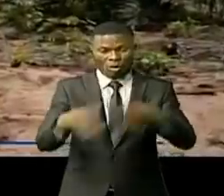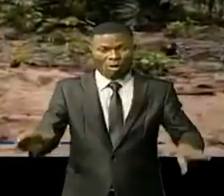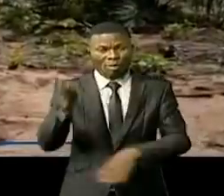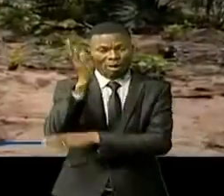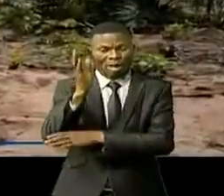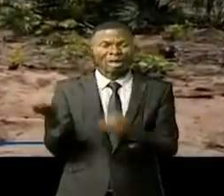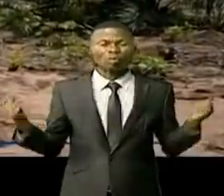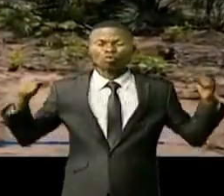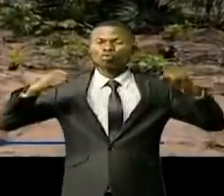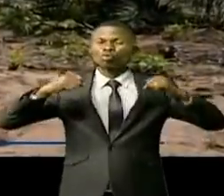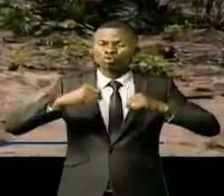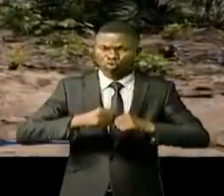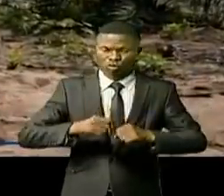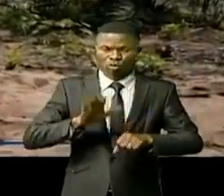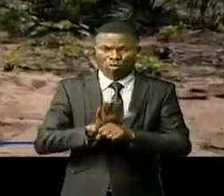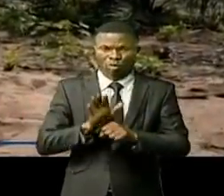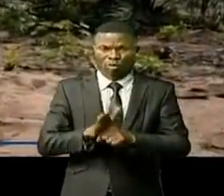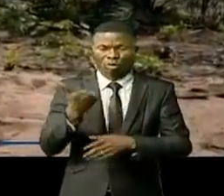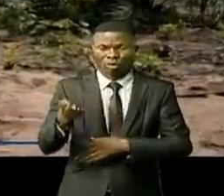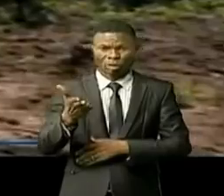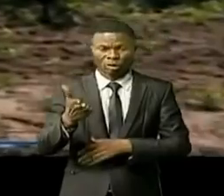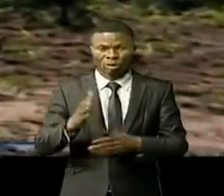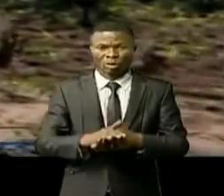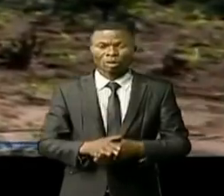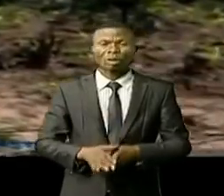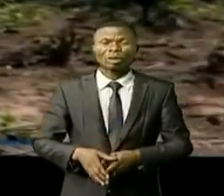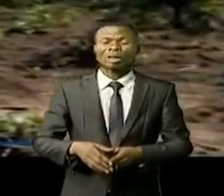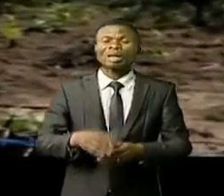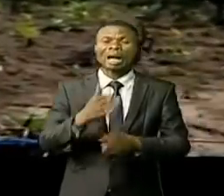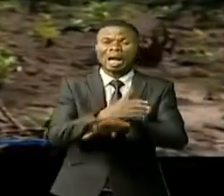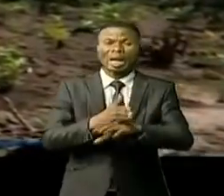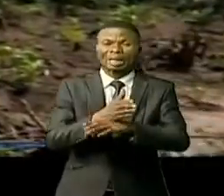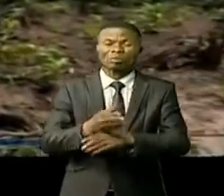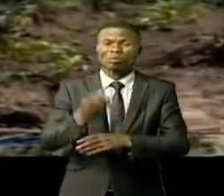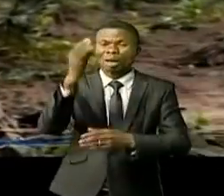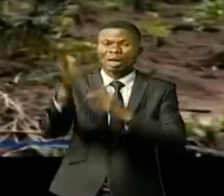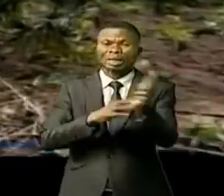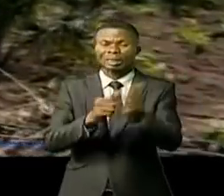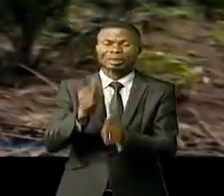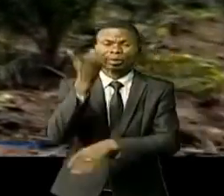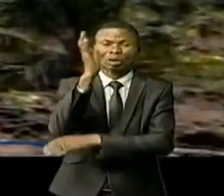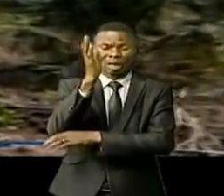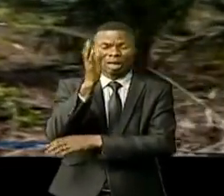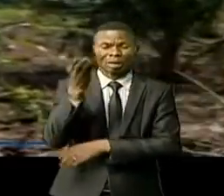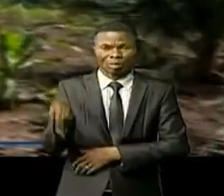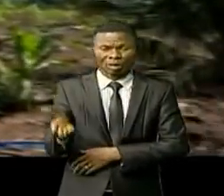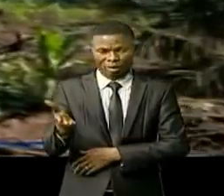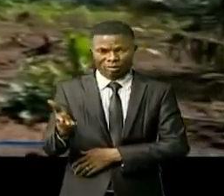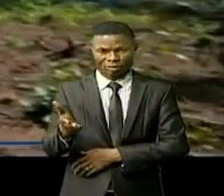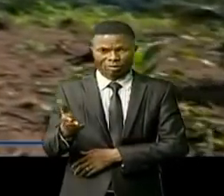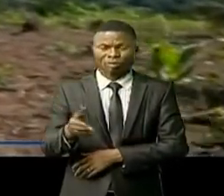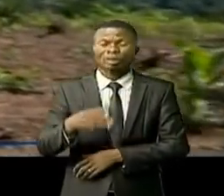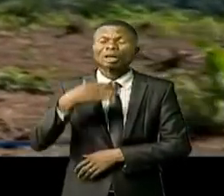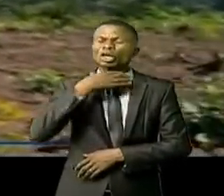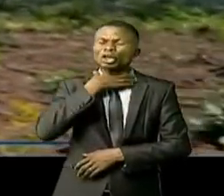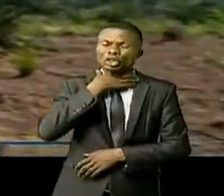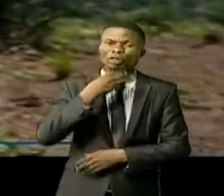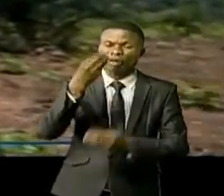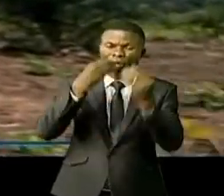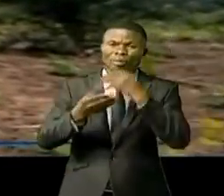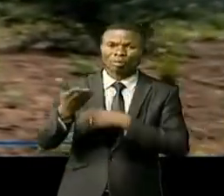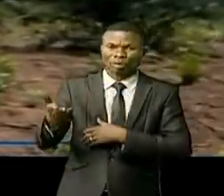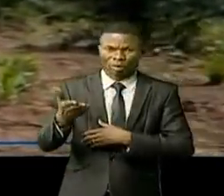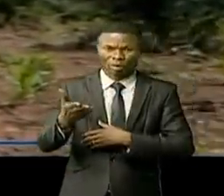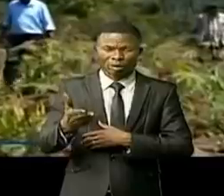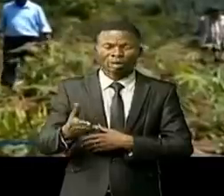plantes suite au feu de brousse, la présence des rongeurs sauvages et autres animaux domestiques en divagation, ainsi que la